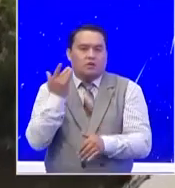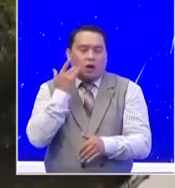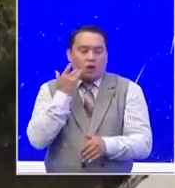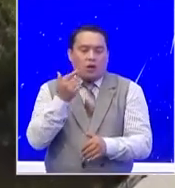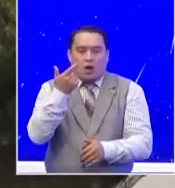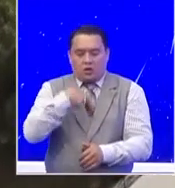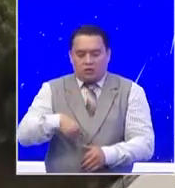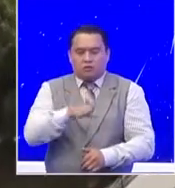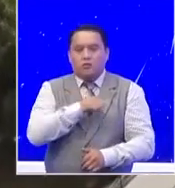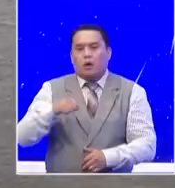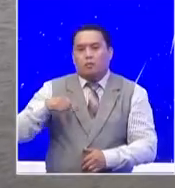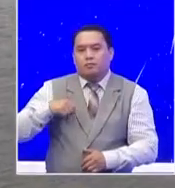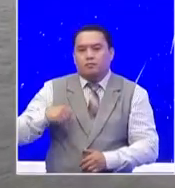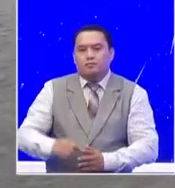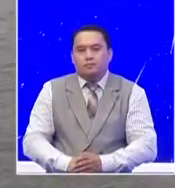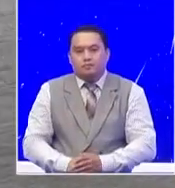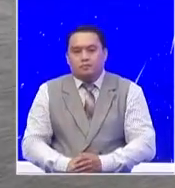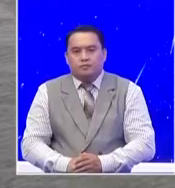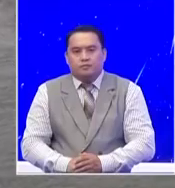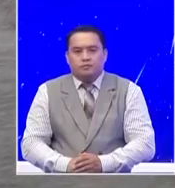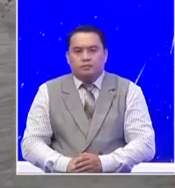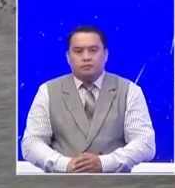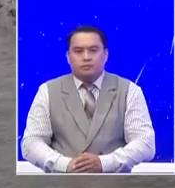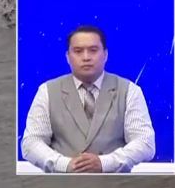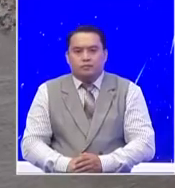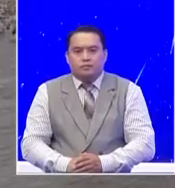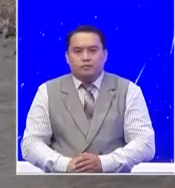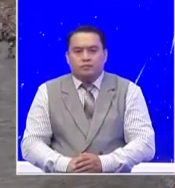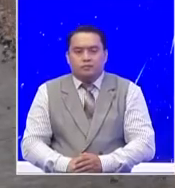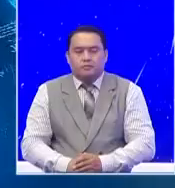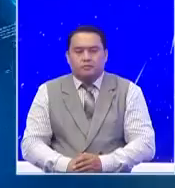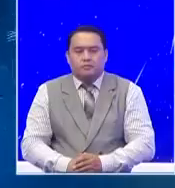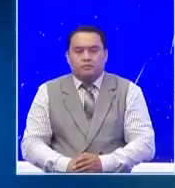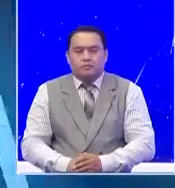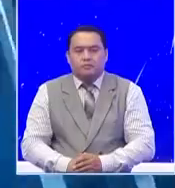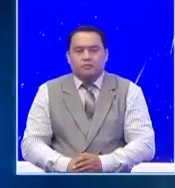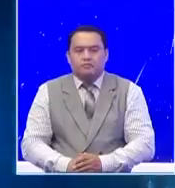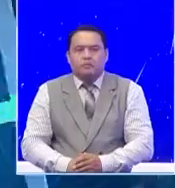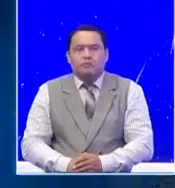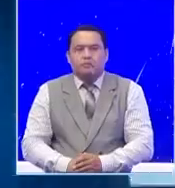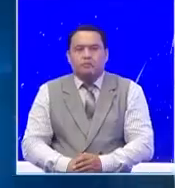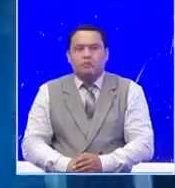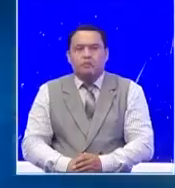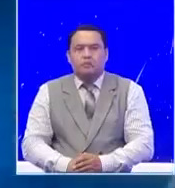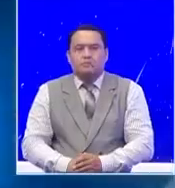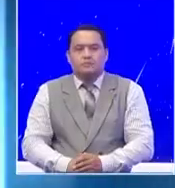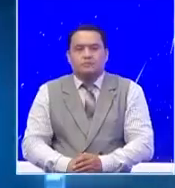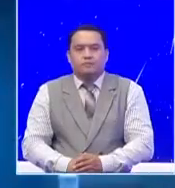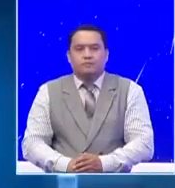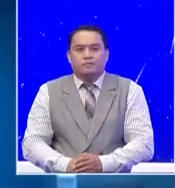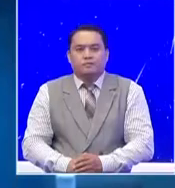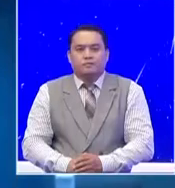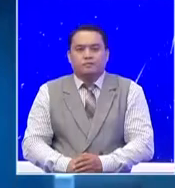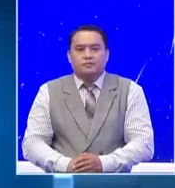демалушы өз өміріне өзі жауапты екенін ұмытпаған абзал. Меруерт Қыдырбайқызы, Жетісу телеарнасы, Алматы облыстық төтенше